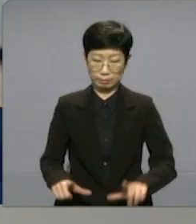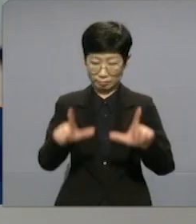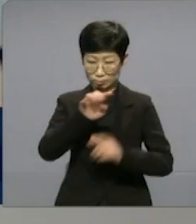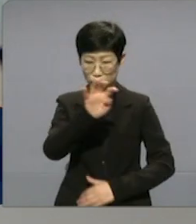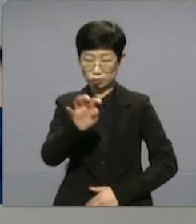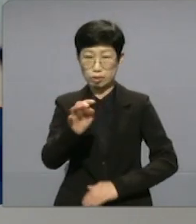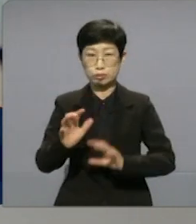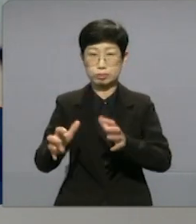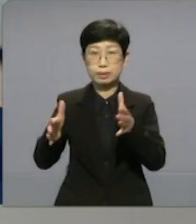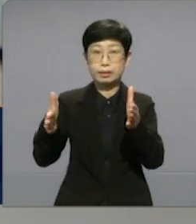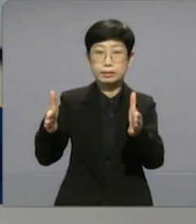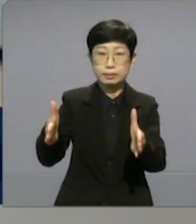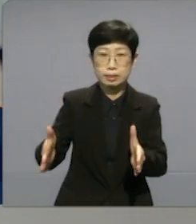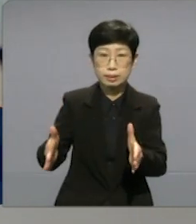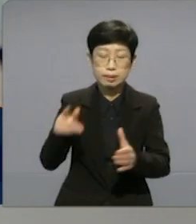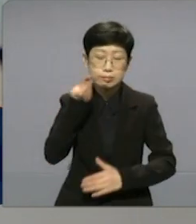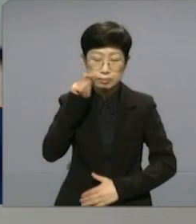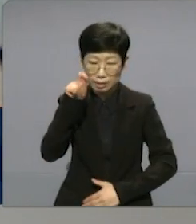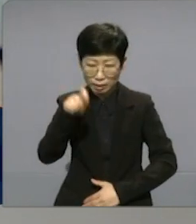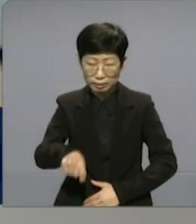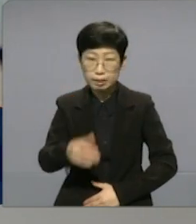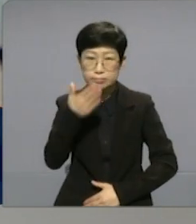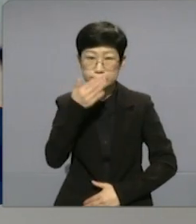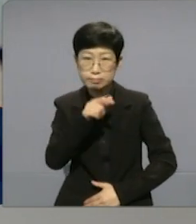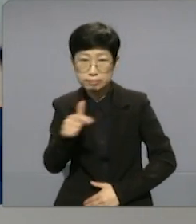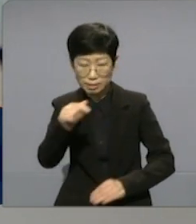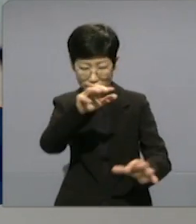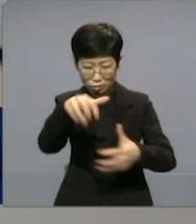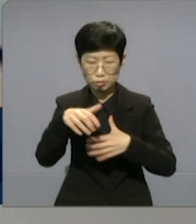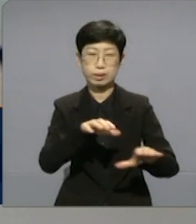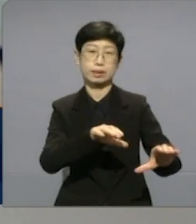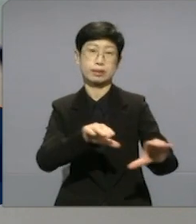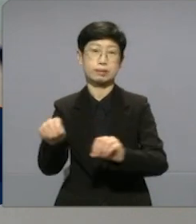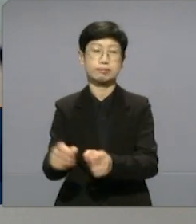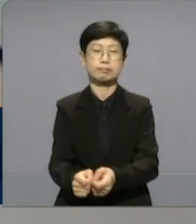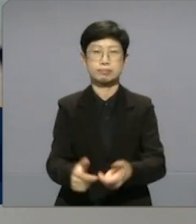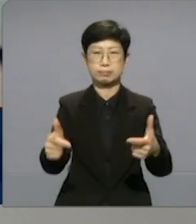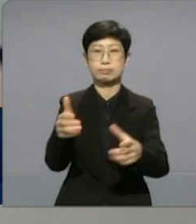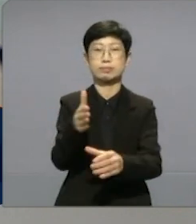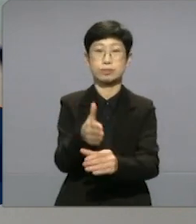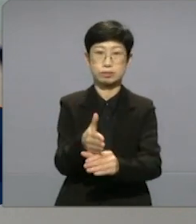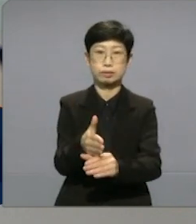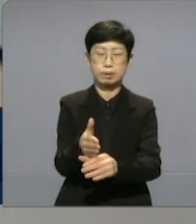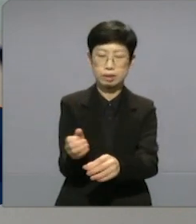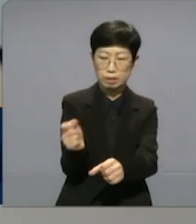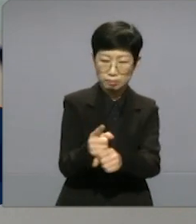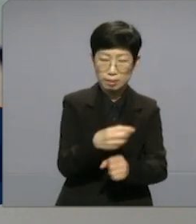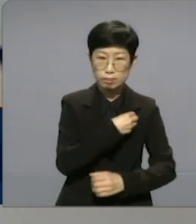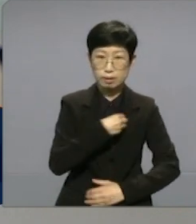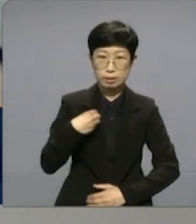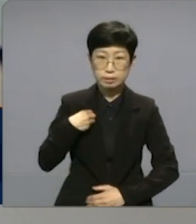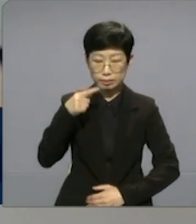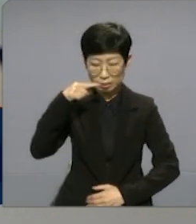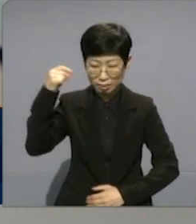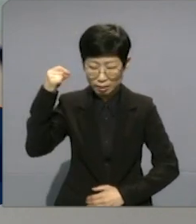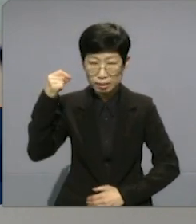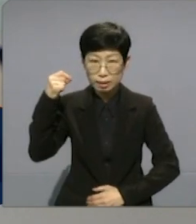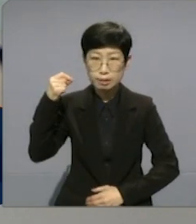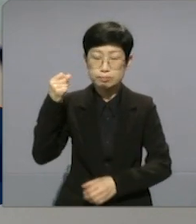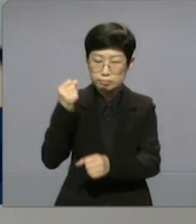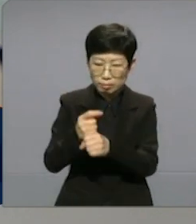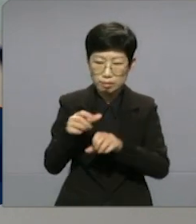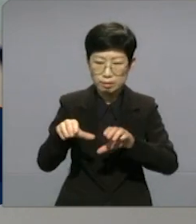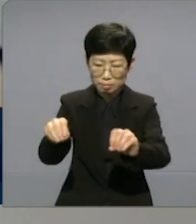동유럽 국가들 사이에서 우크라이나 곡물수입 금지령이 확산하고 있습니다 이미 폴란드와 헝가리가 금지령을